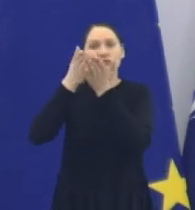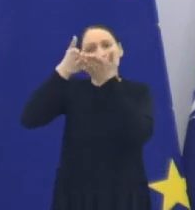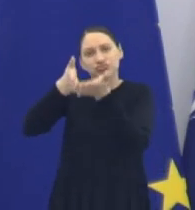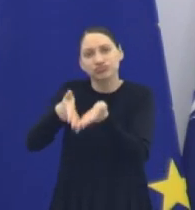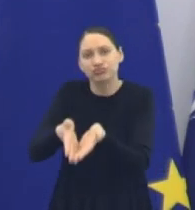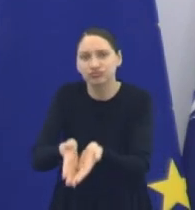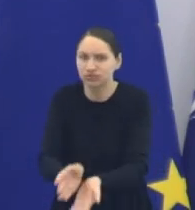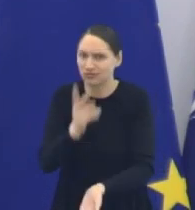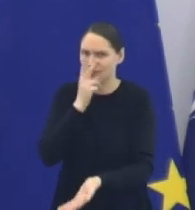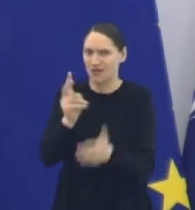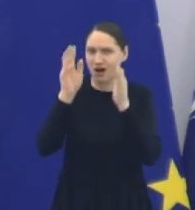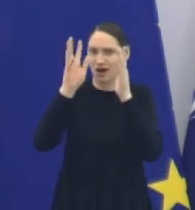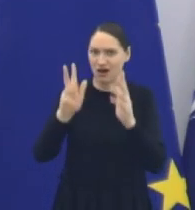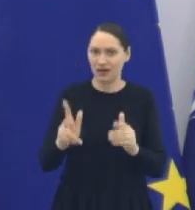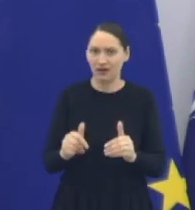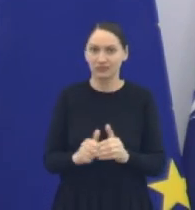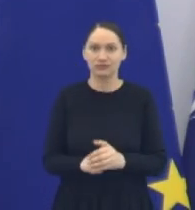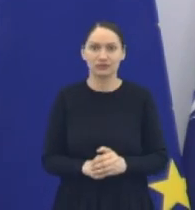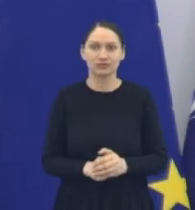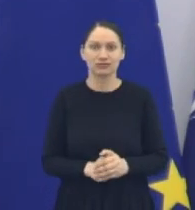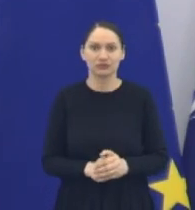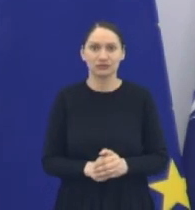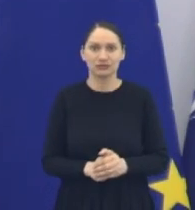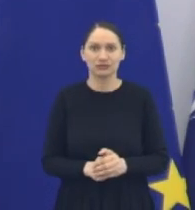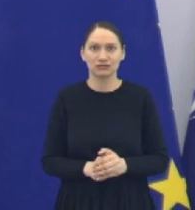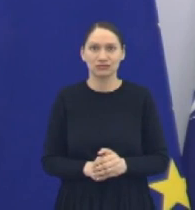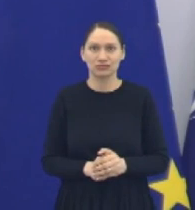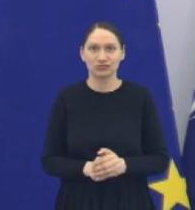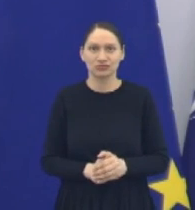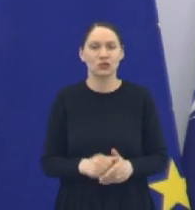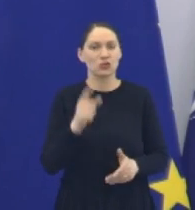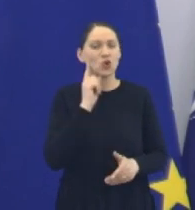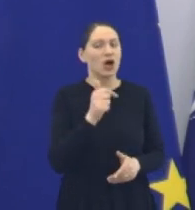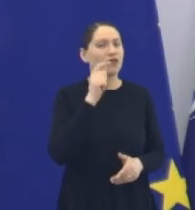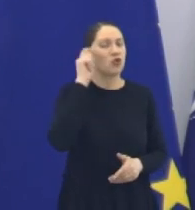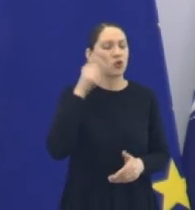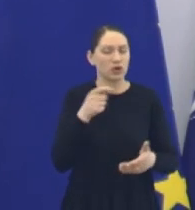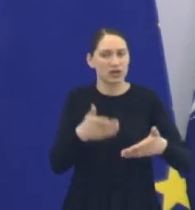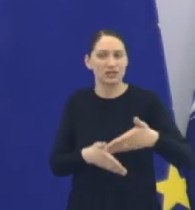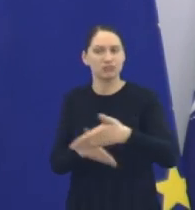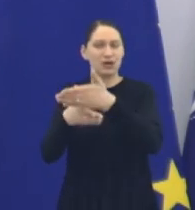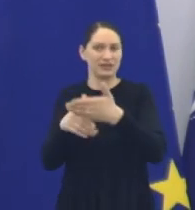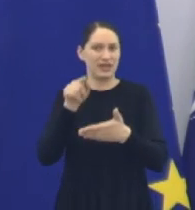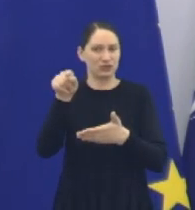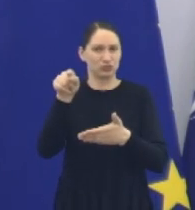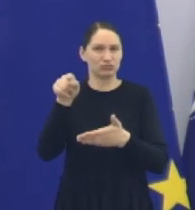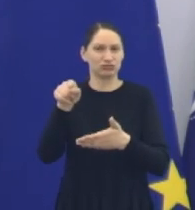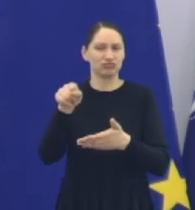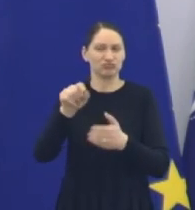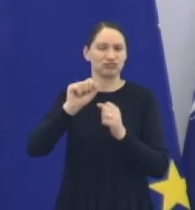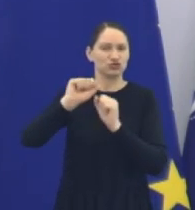kažkokie keisti dalykai. Žinoma, būtų gerai, kad tai vyktų ir su Ukrainos pagalba. Tai štai